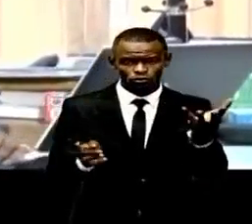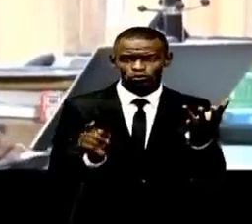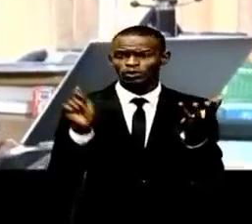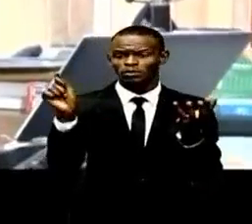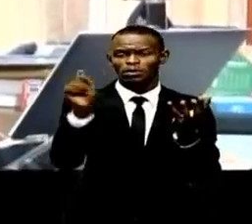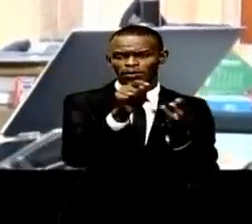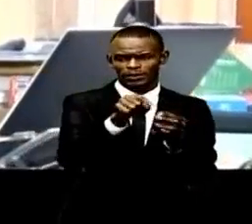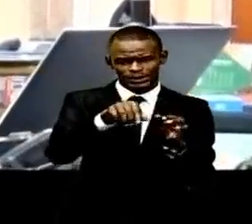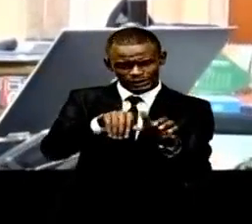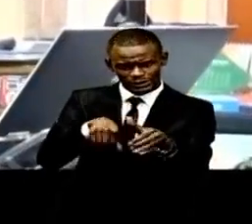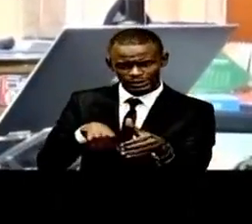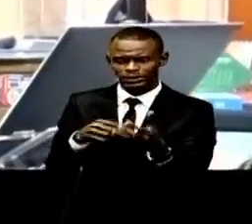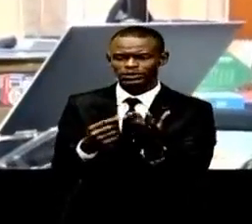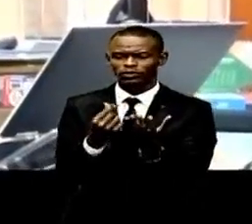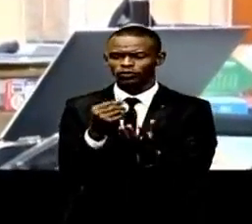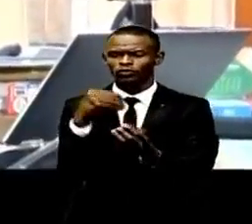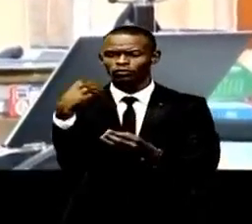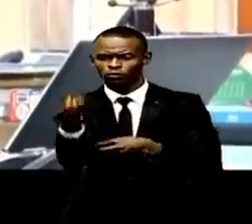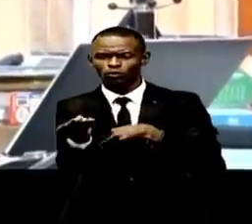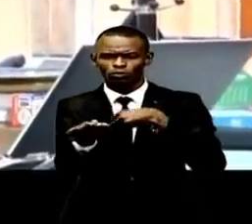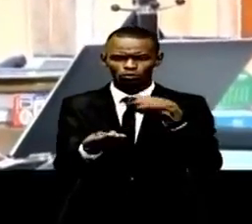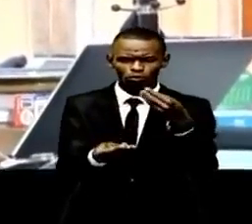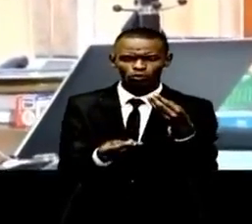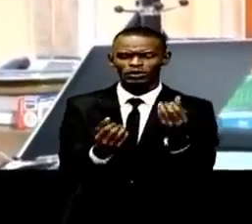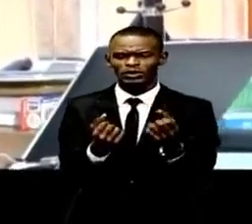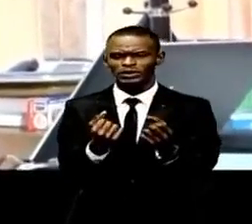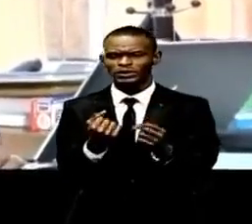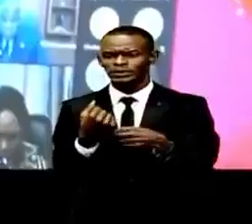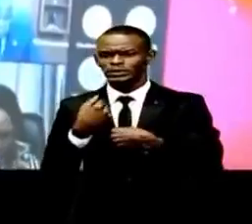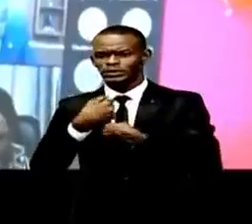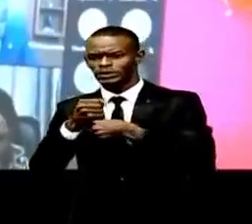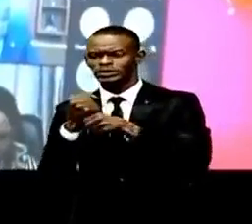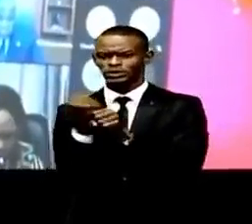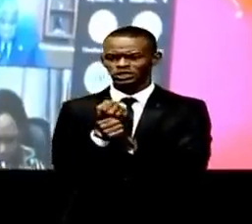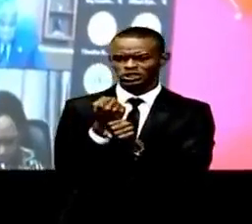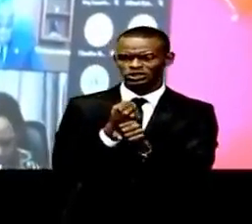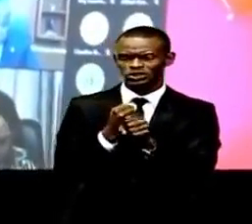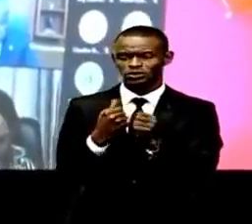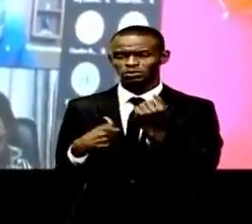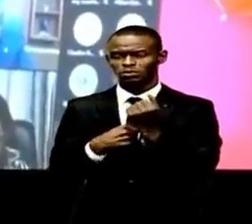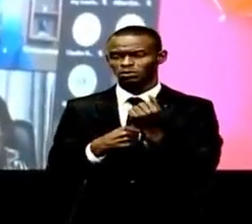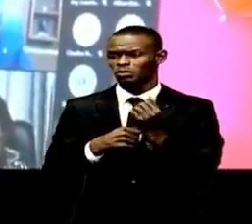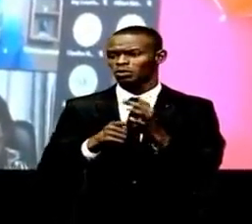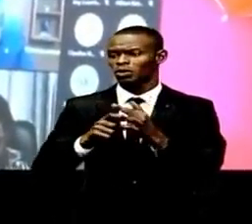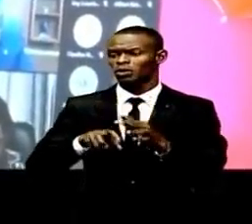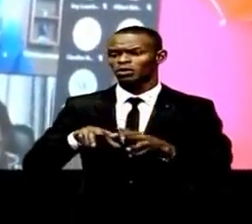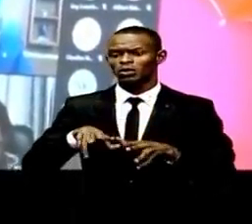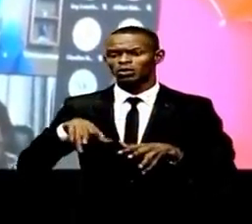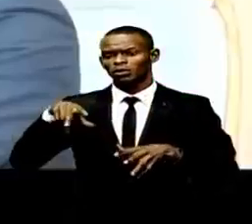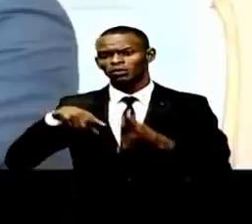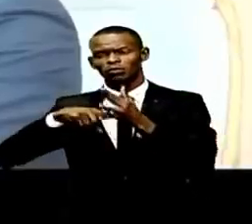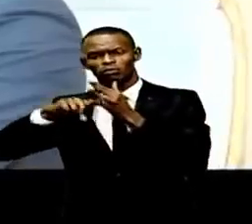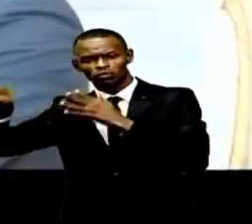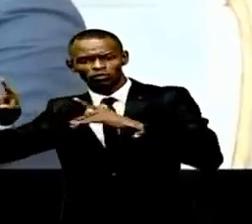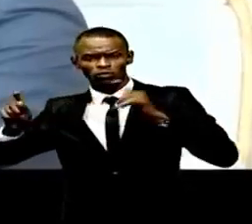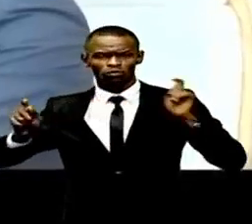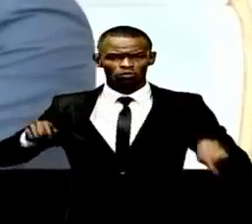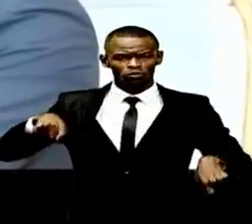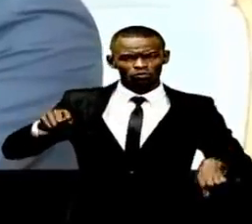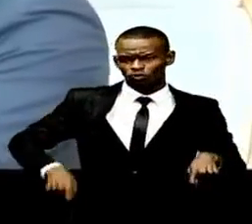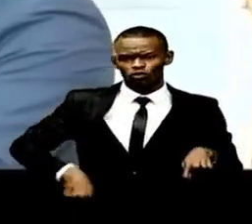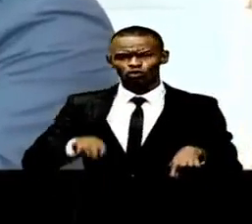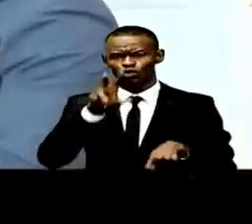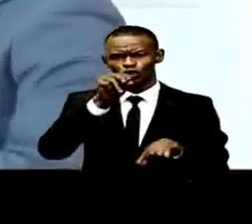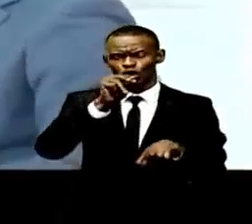agricoles, la création d'emplois et la lutte contre l'exode rural, l'amélioration de la diversité économique et la balance commerciale, l'économie